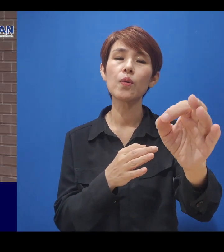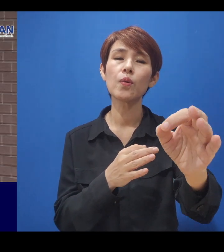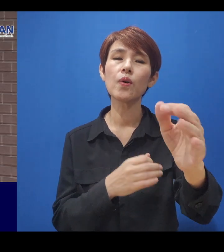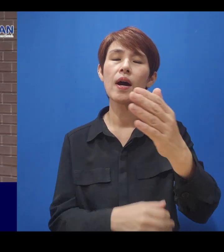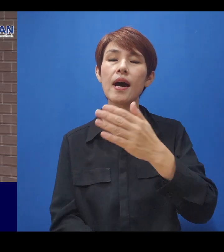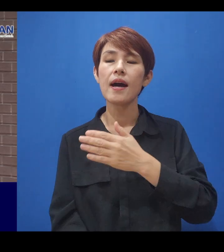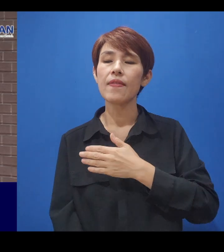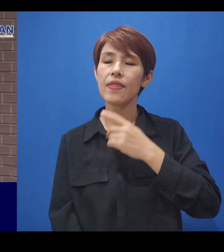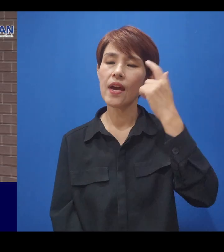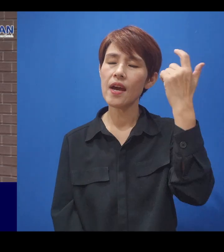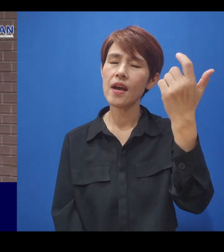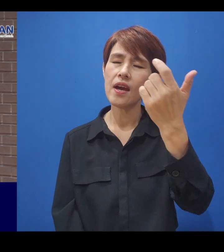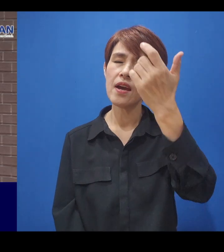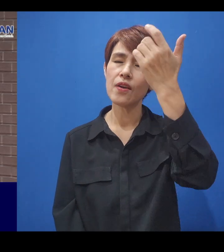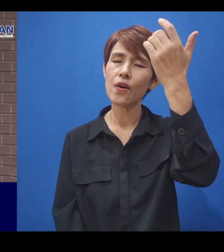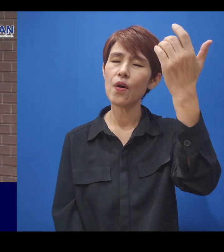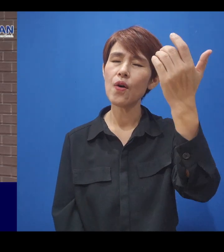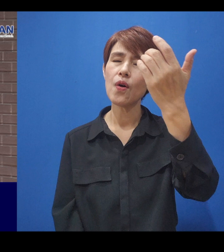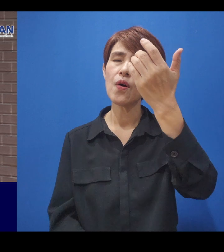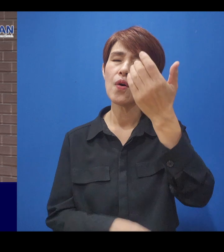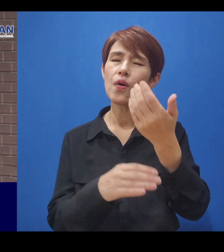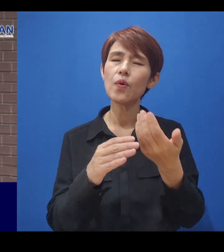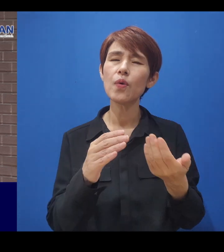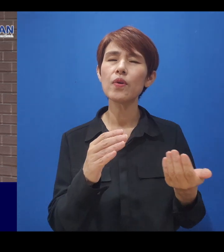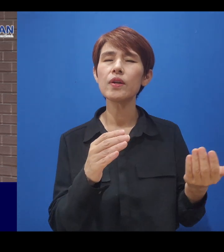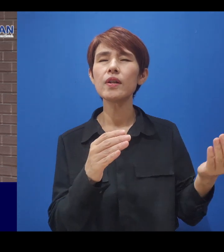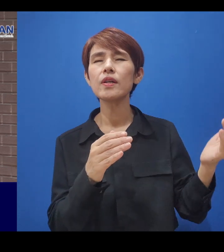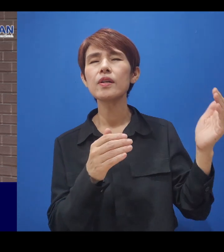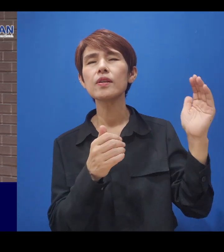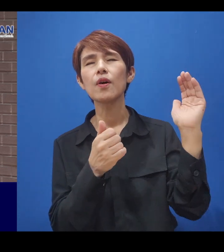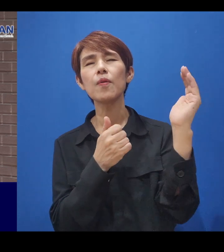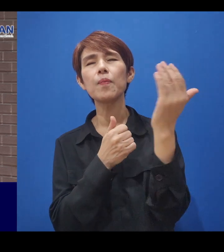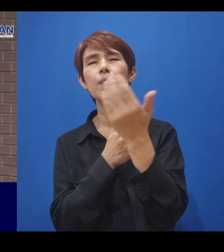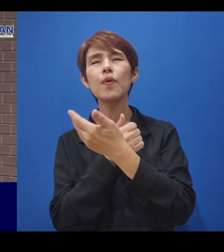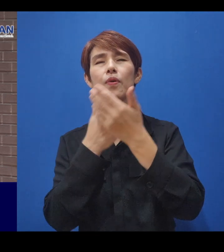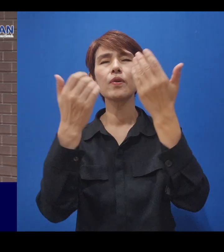영원토록 내 영혼